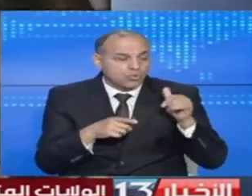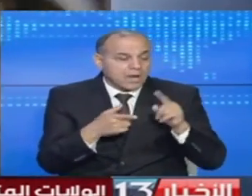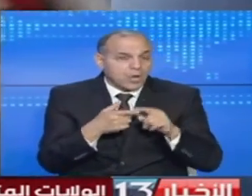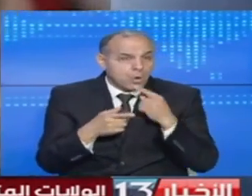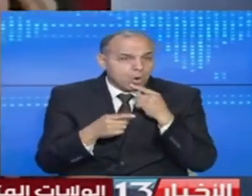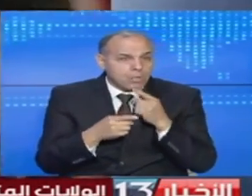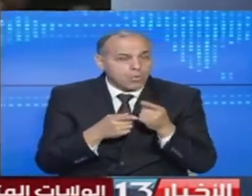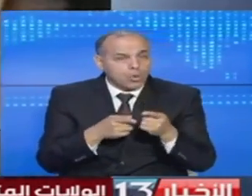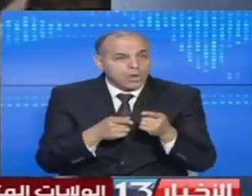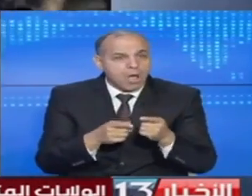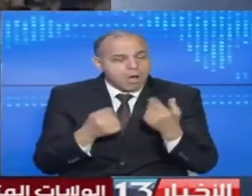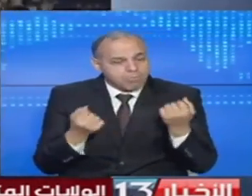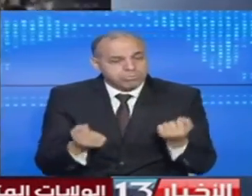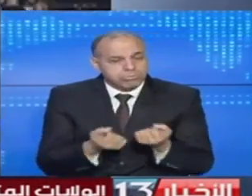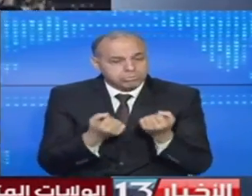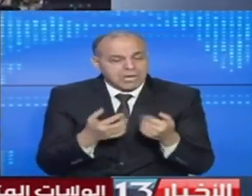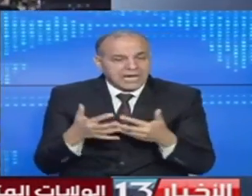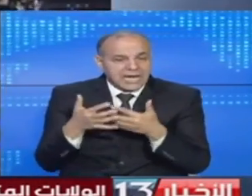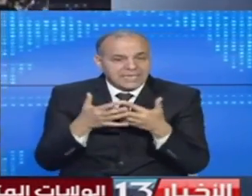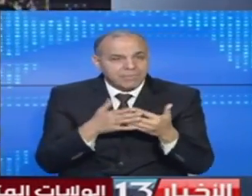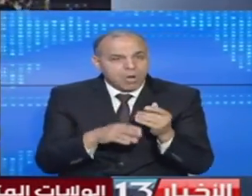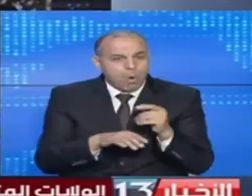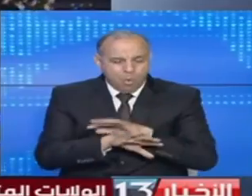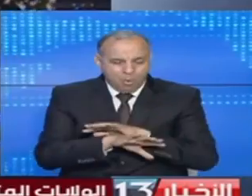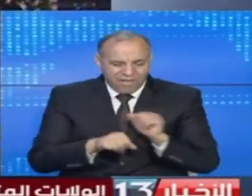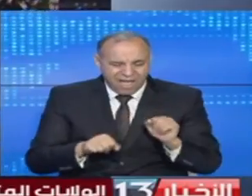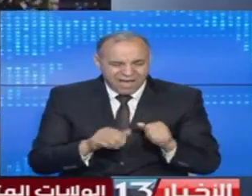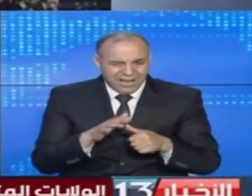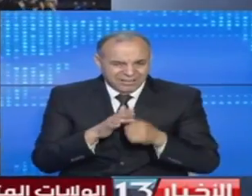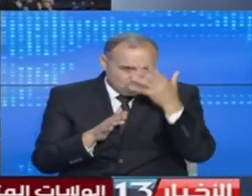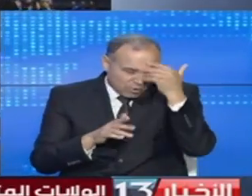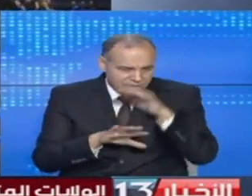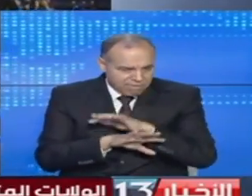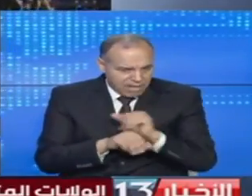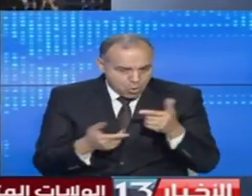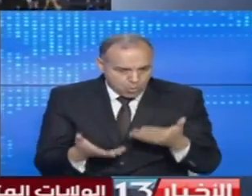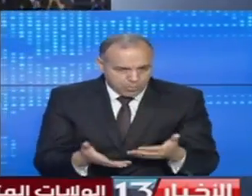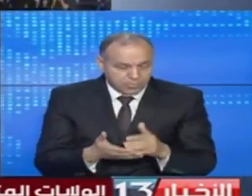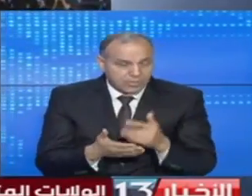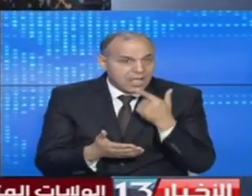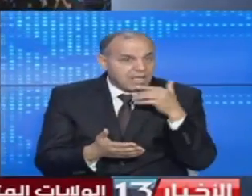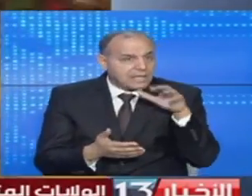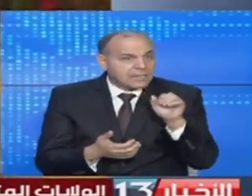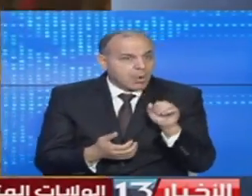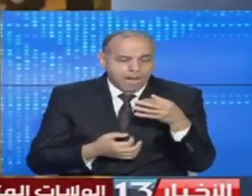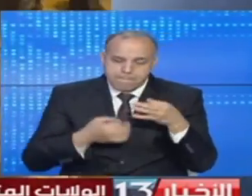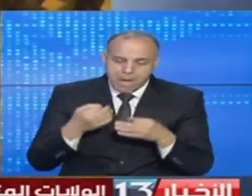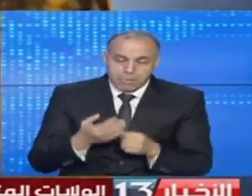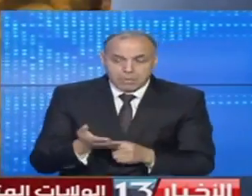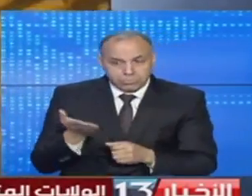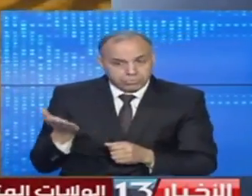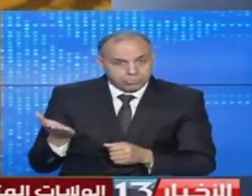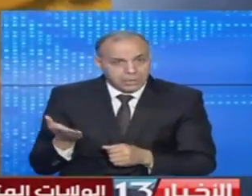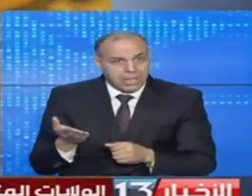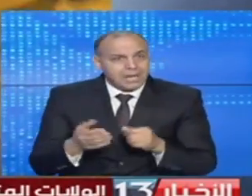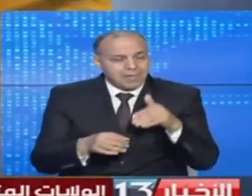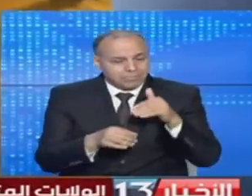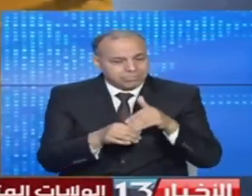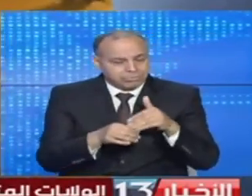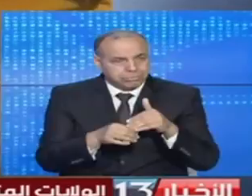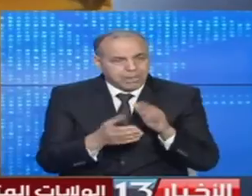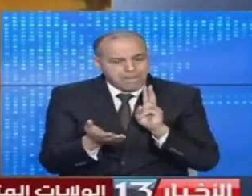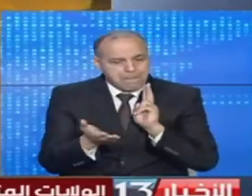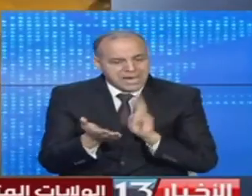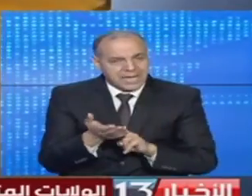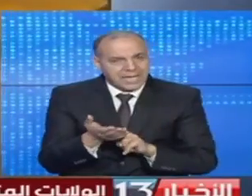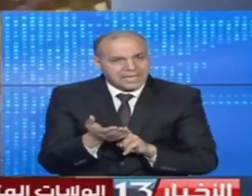وقت رفعت فيه حمله الرئيس الامريكي المنتهيه ولايته دونالد ترامب ا اليوم دعوى قضائيه تزعم ان نظام التصويت بالبريد